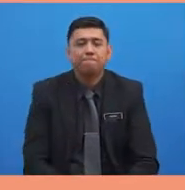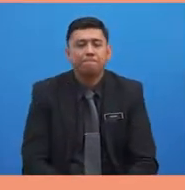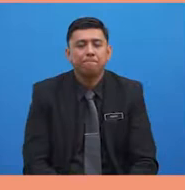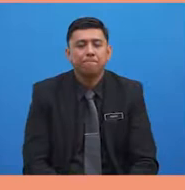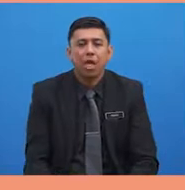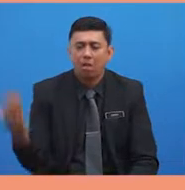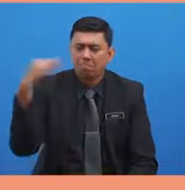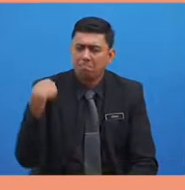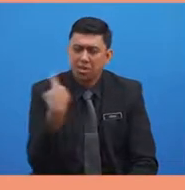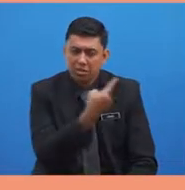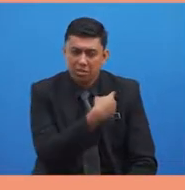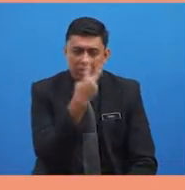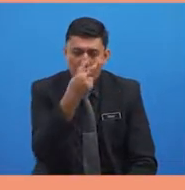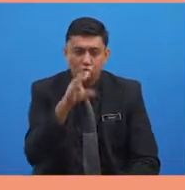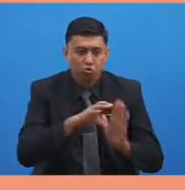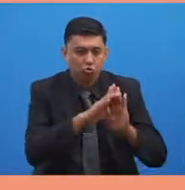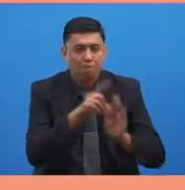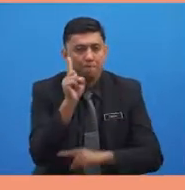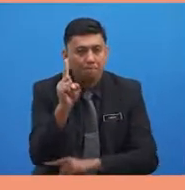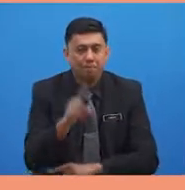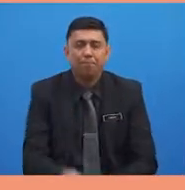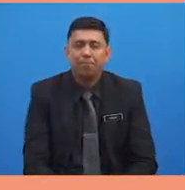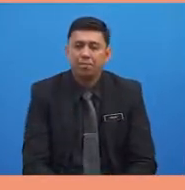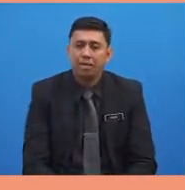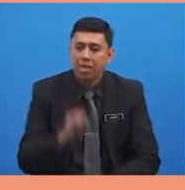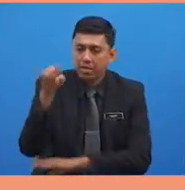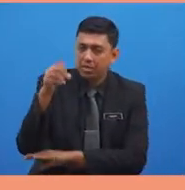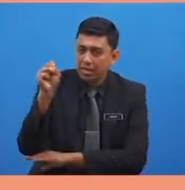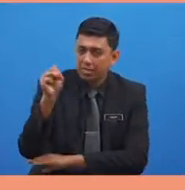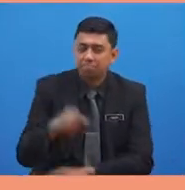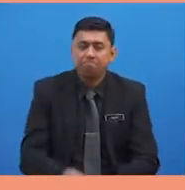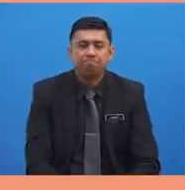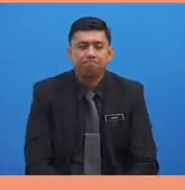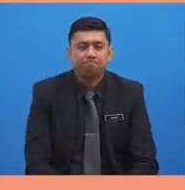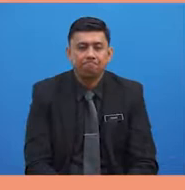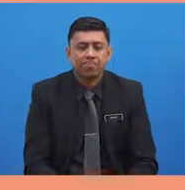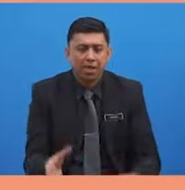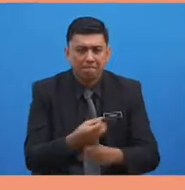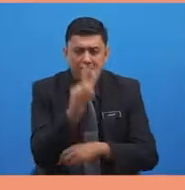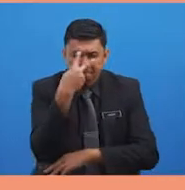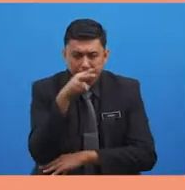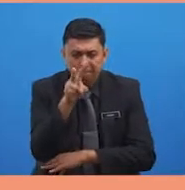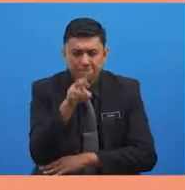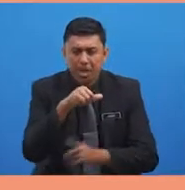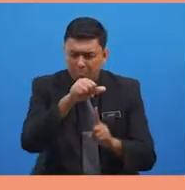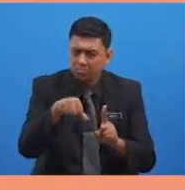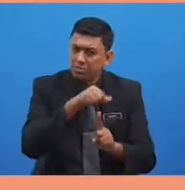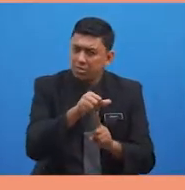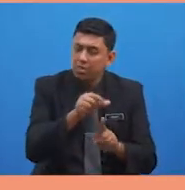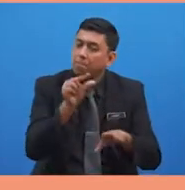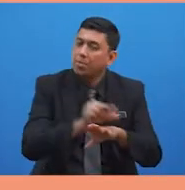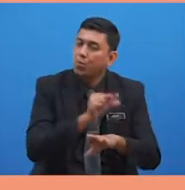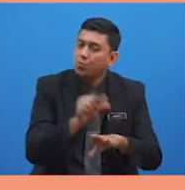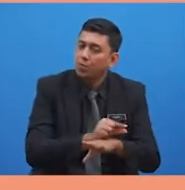Mari kita lihat contoh pertama penggunaan JavaScript. Dapat diperhatikan apabila